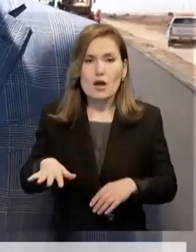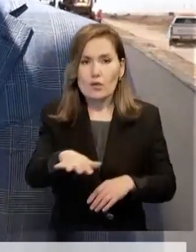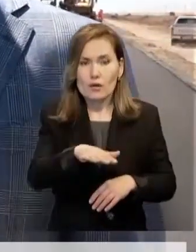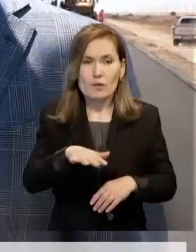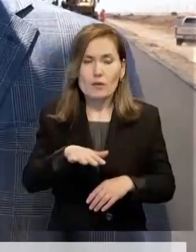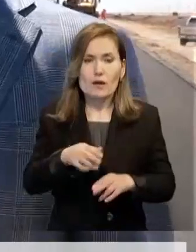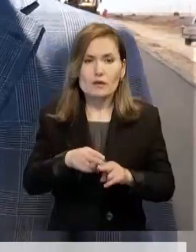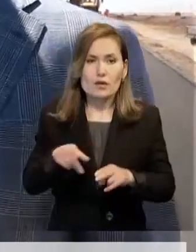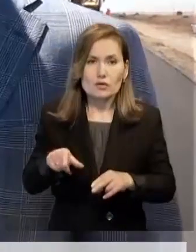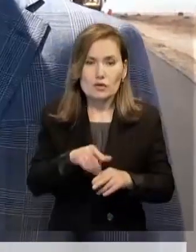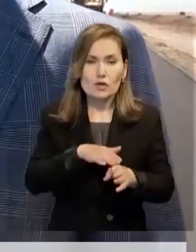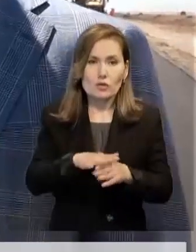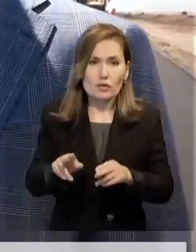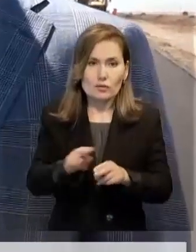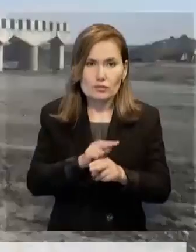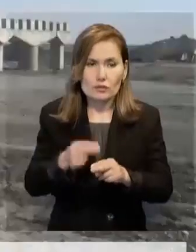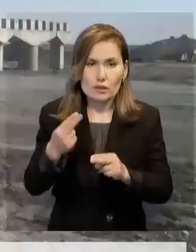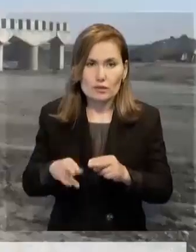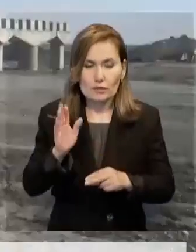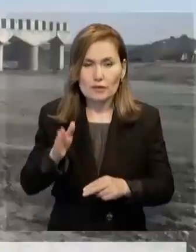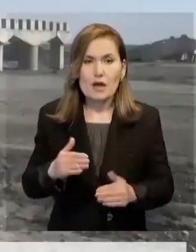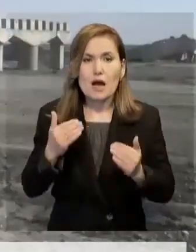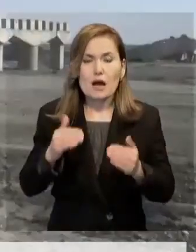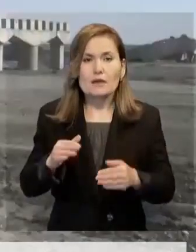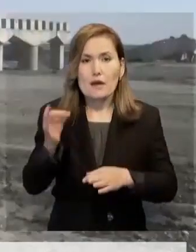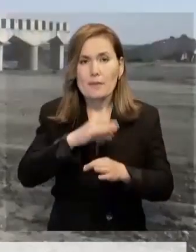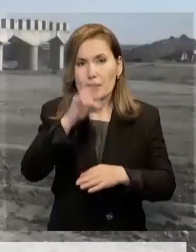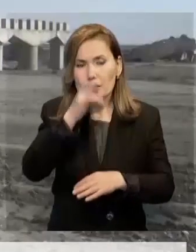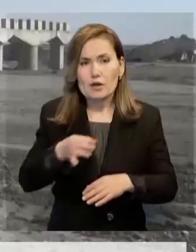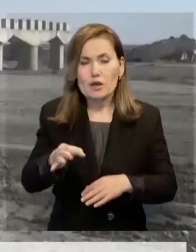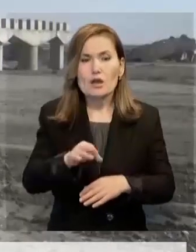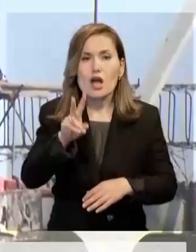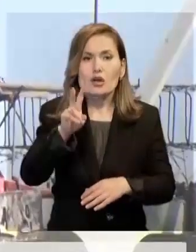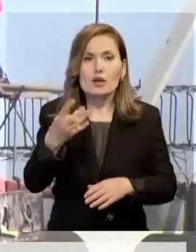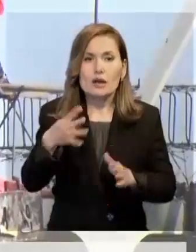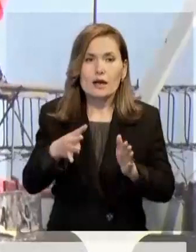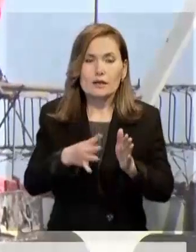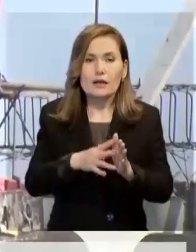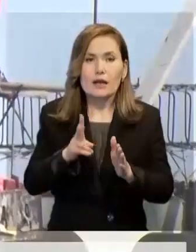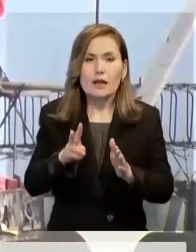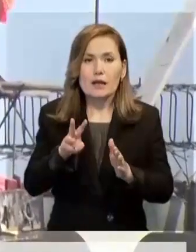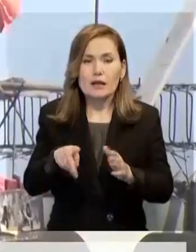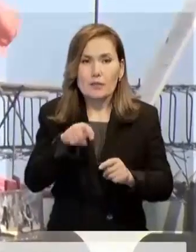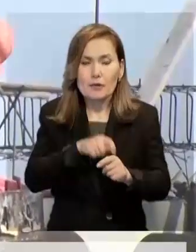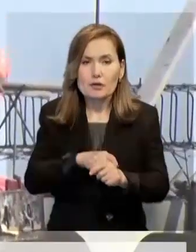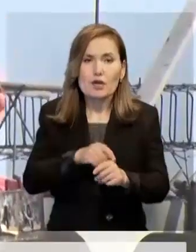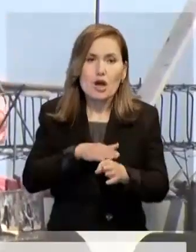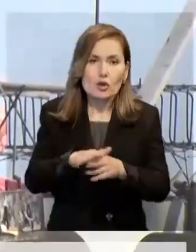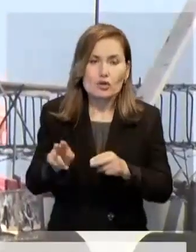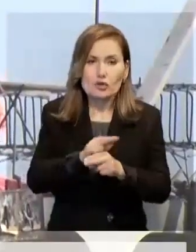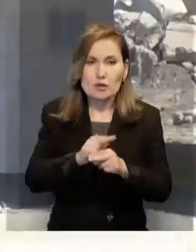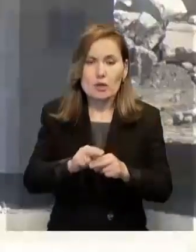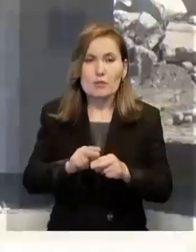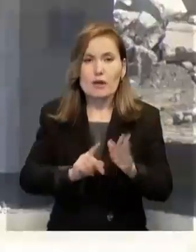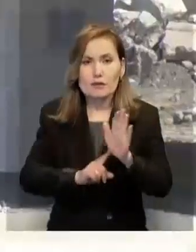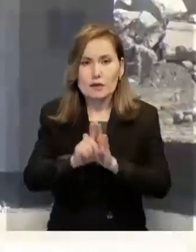түгел жолдары толығымен бітіретін болады. Қазір Батыс Қазақстанда ұзындығы 248 шақырымды құрайтын жолдарда күрделі жөндеу жұмыстары жүріп